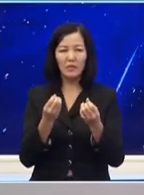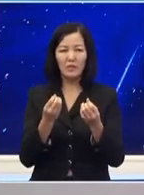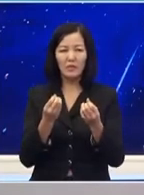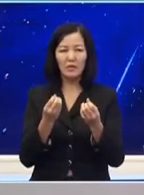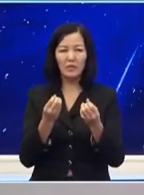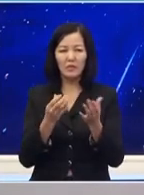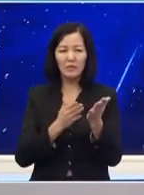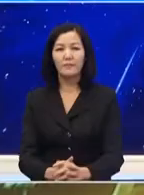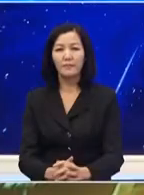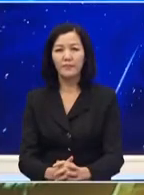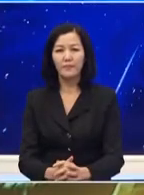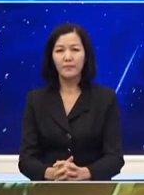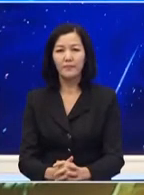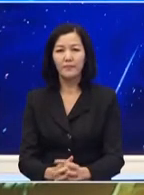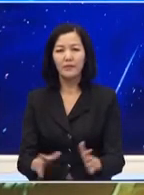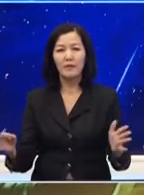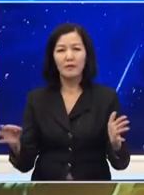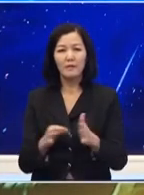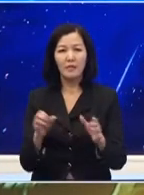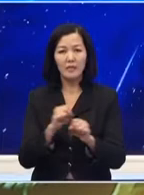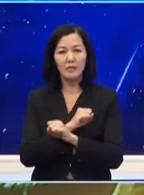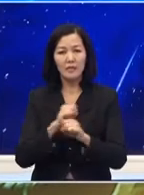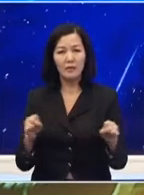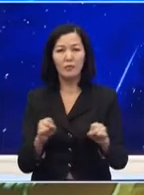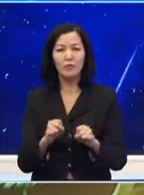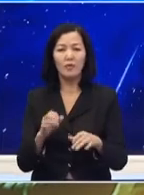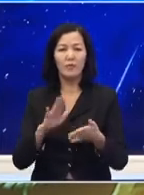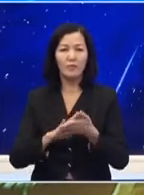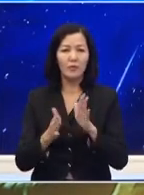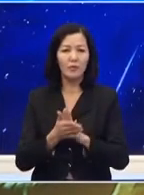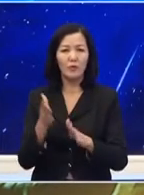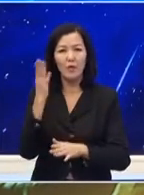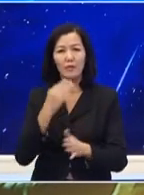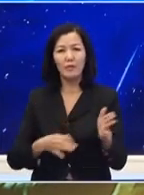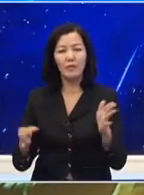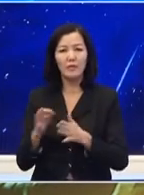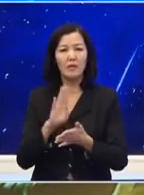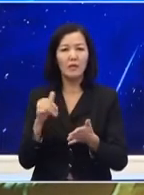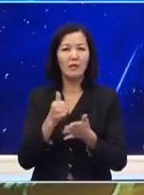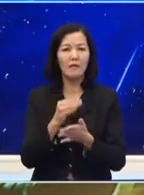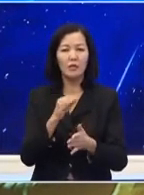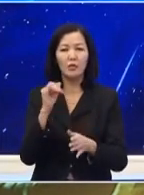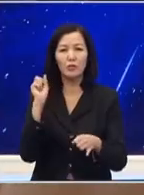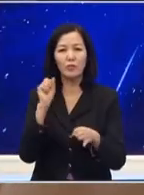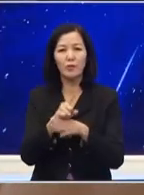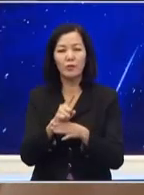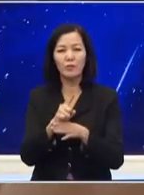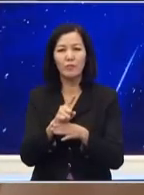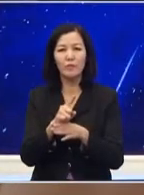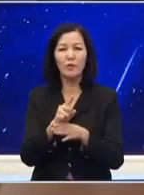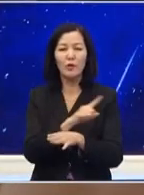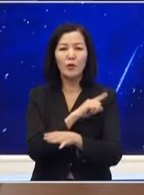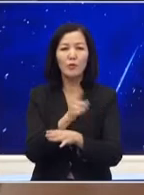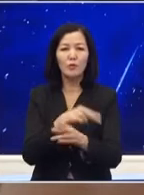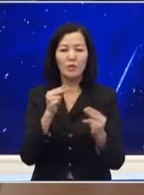держат инфекции и заболевают. В целях недопущения осложнения эпидситуации в Алматинской области глава ЖТСУ поручил уполномоченным